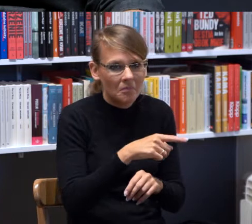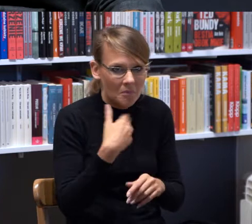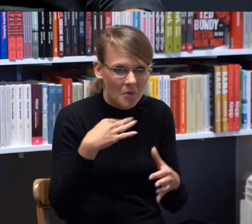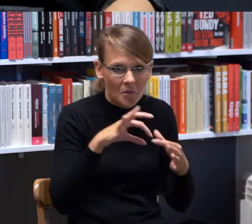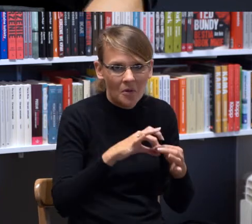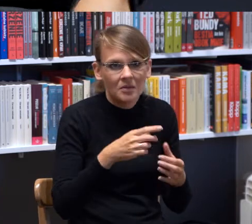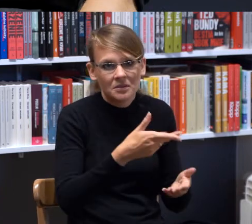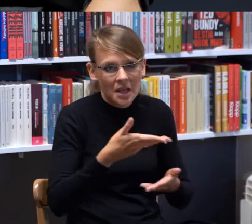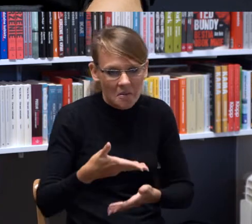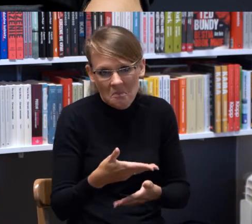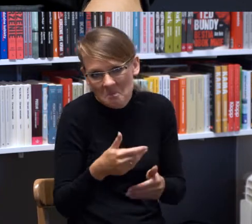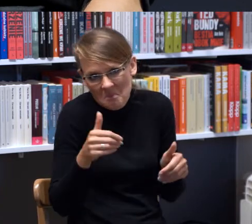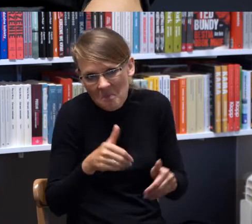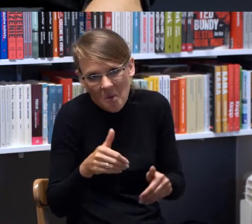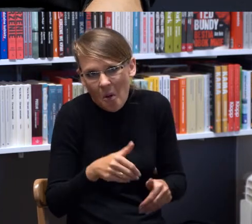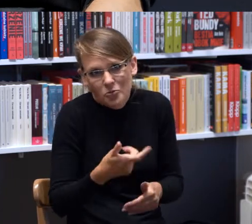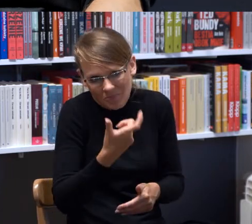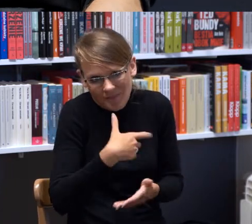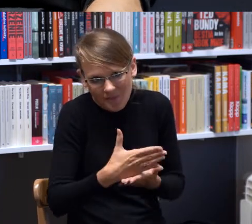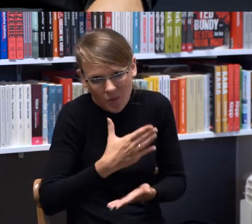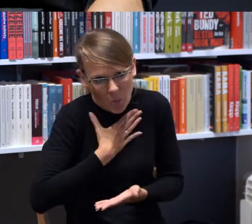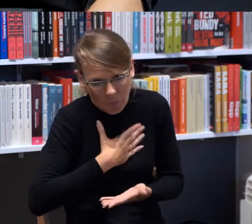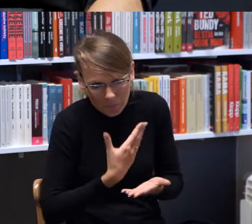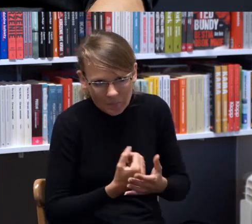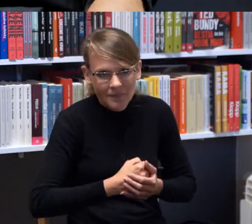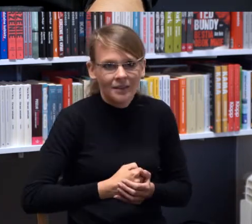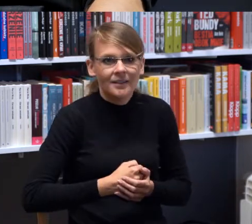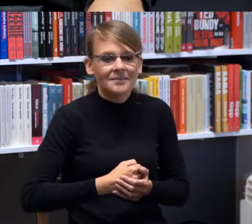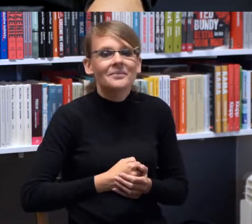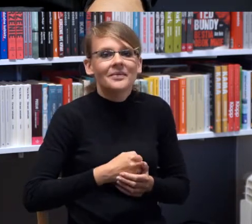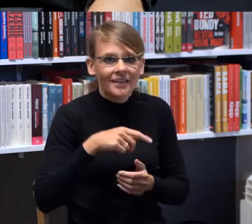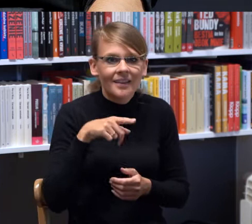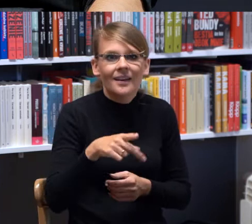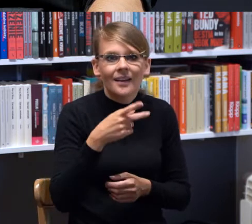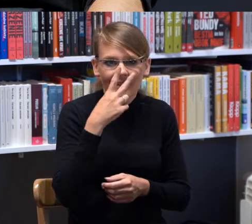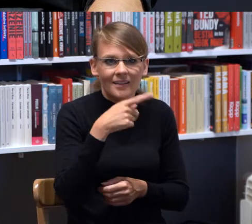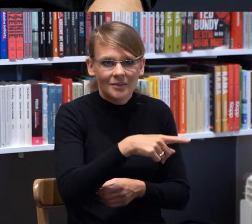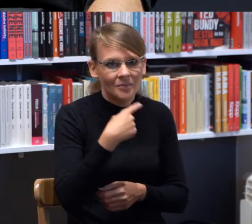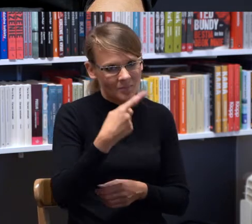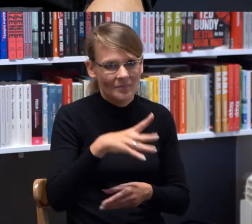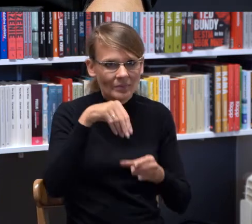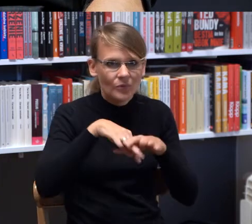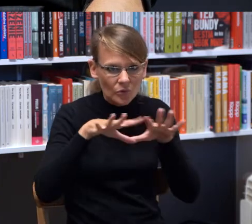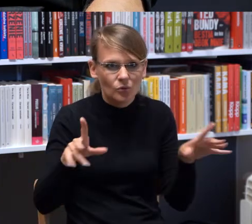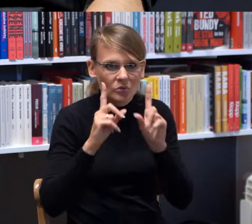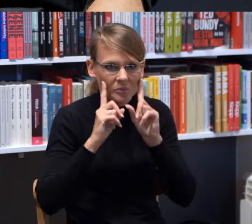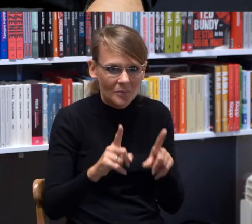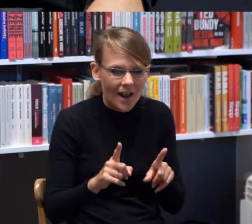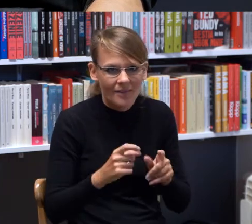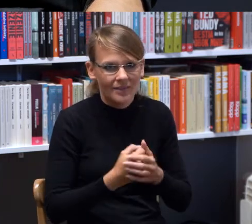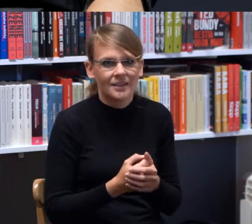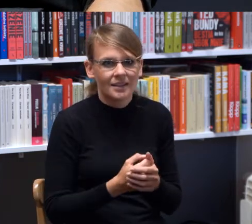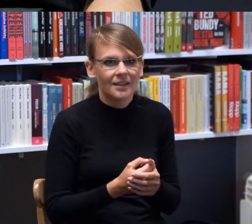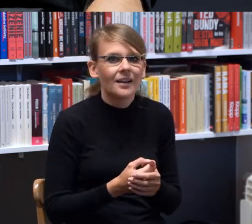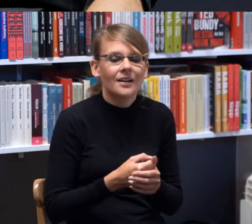tego rozdziału. W każdym razie faktycznie jest dużo prawdy w tym, co powiedziałeś, to znaczy wydaje mi się, że to też jest tak, że